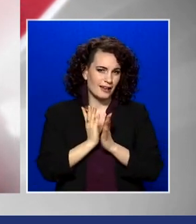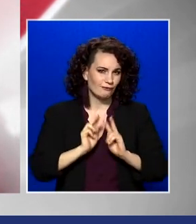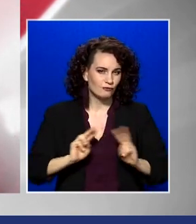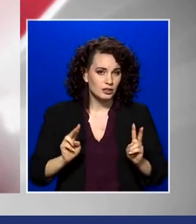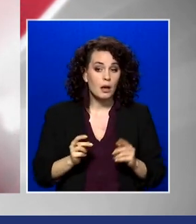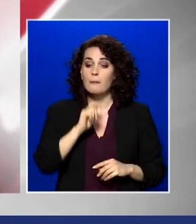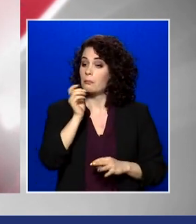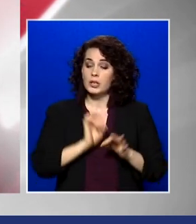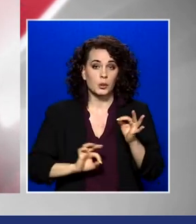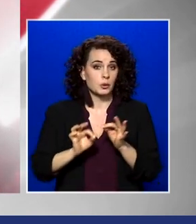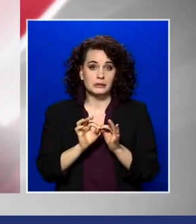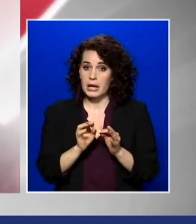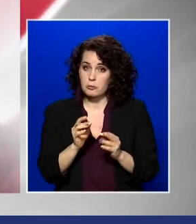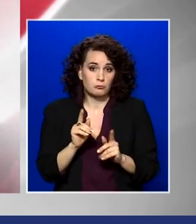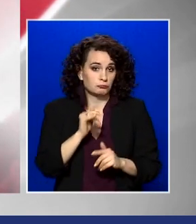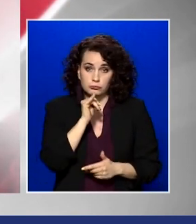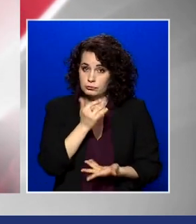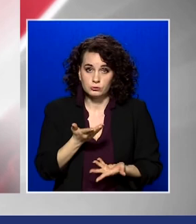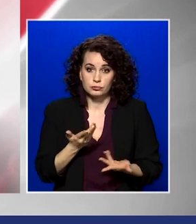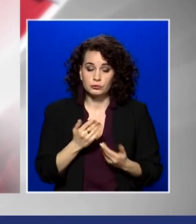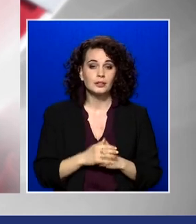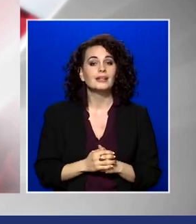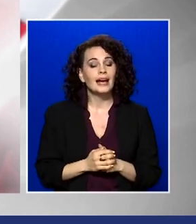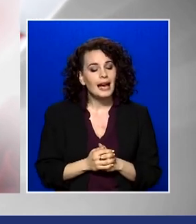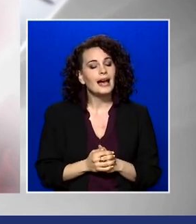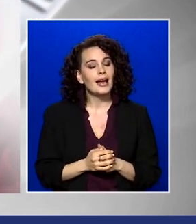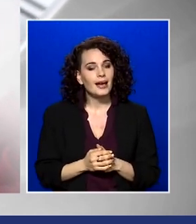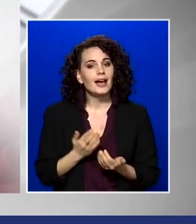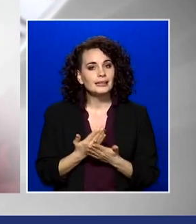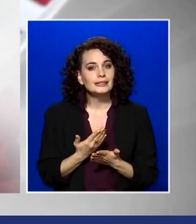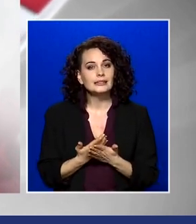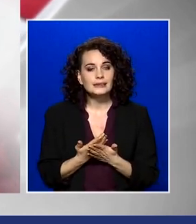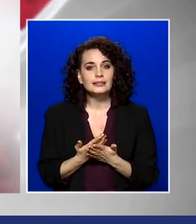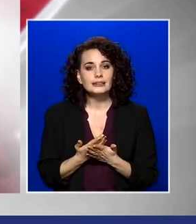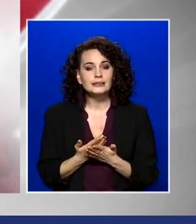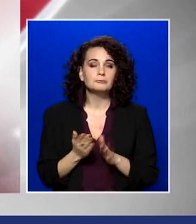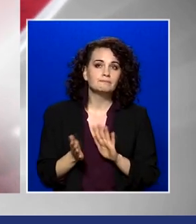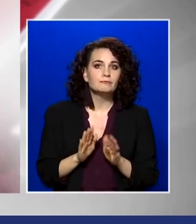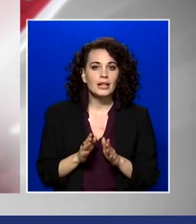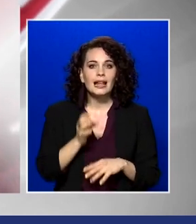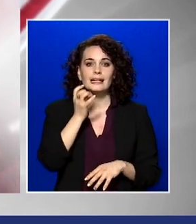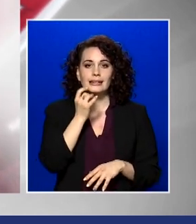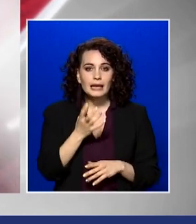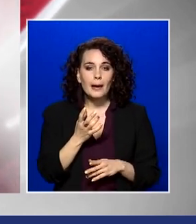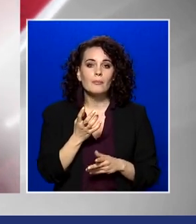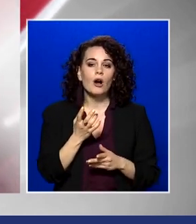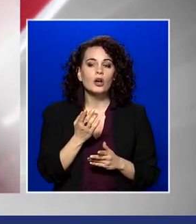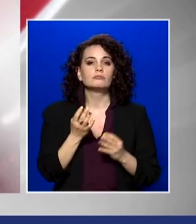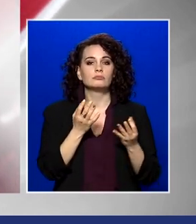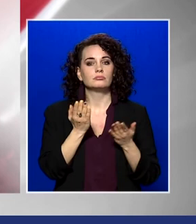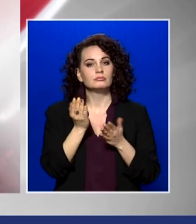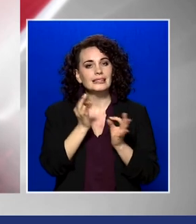tapasztaltak, Magyarországon nem látjuk, és ez nagy valószínűséggel leginkább azoknak a